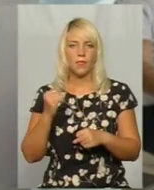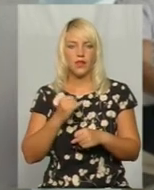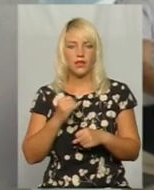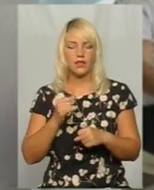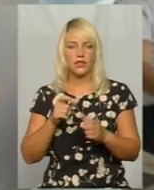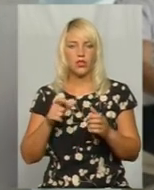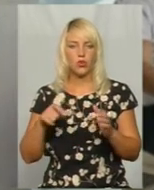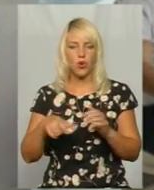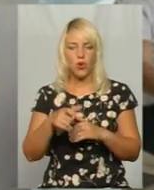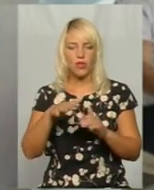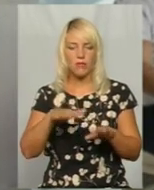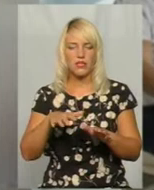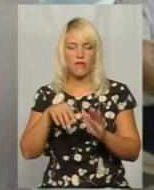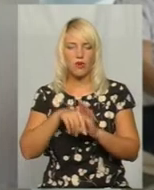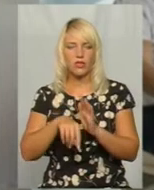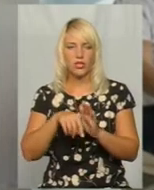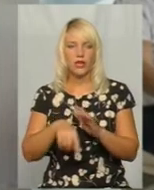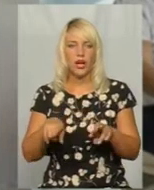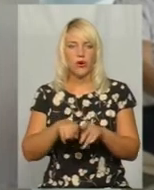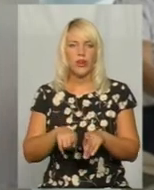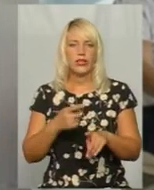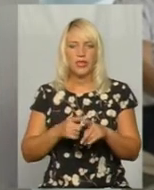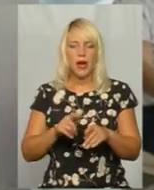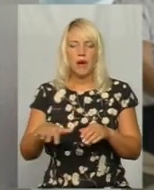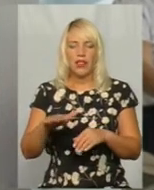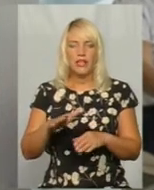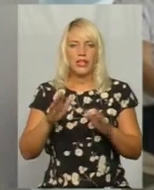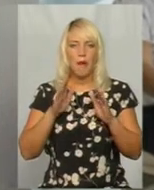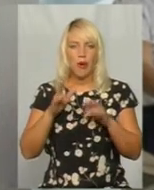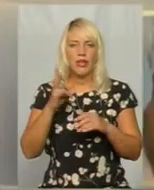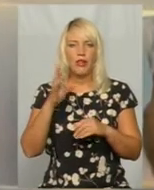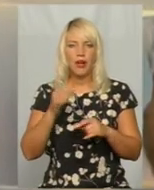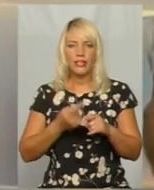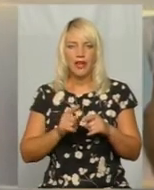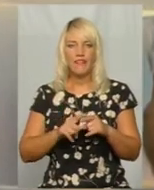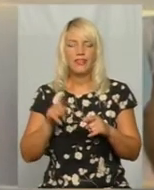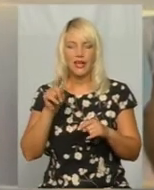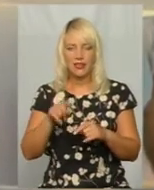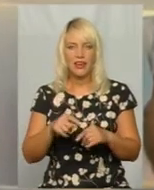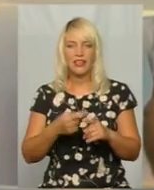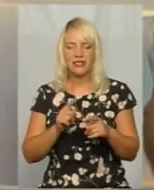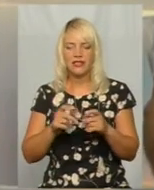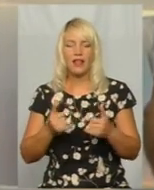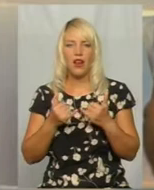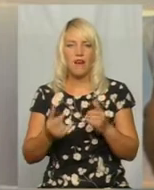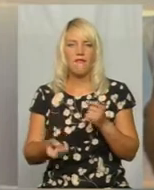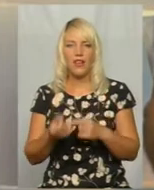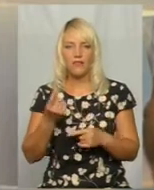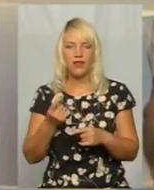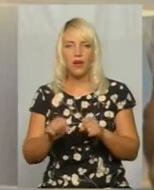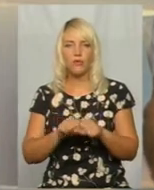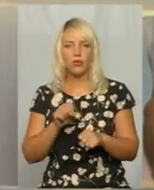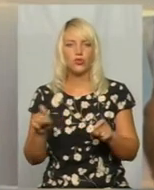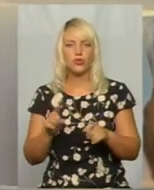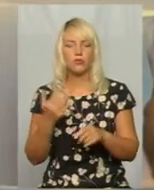місцевого значення також ці майданчики будуть. Але це все-таки міра для виявлення порушника, для того,